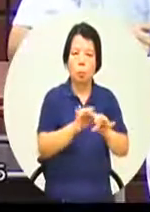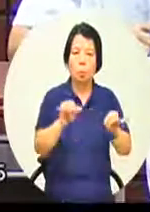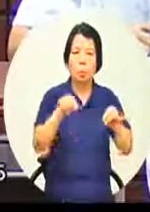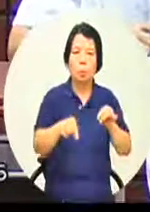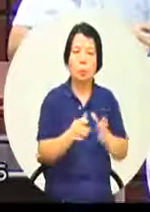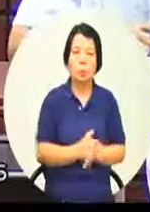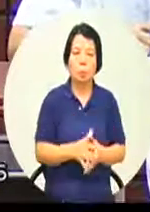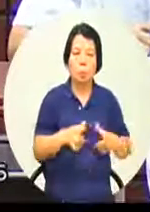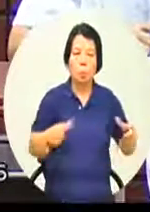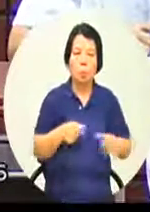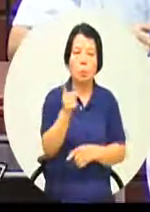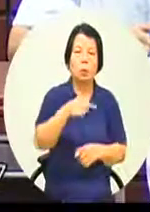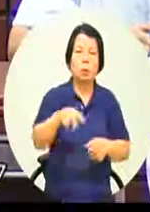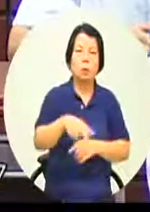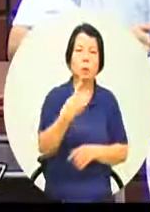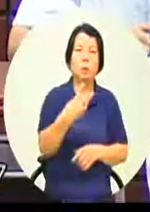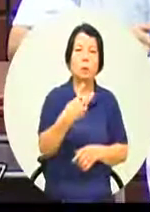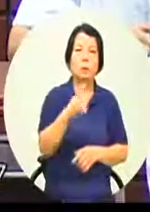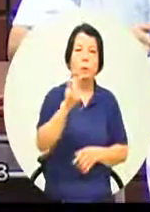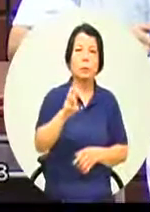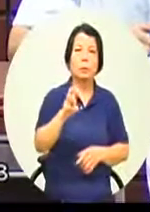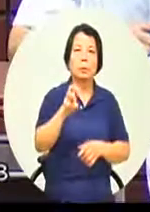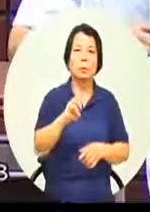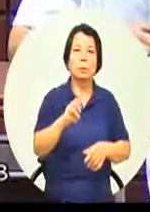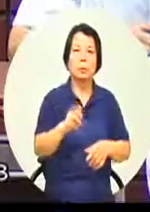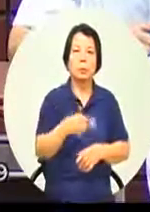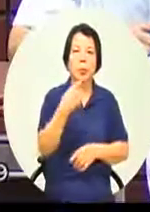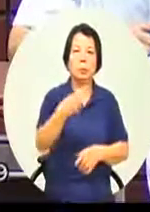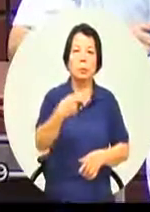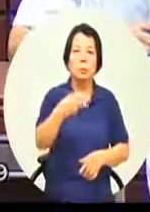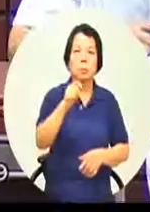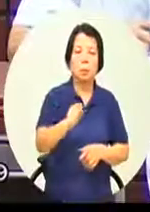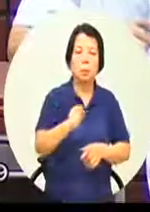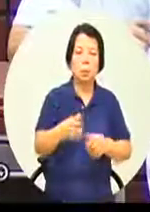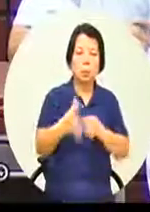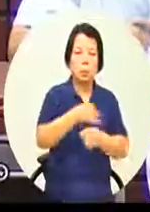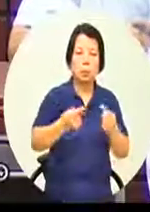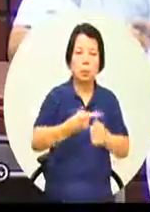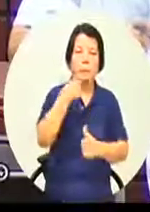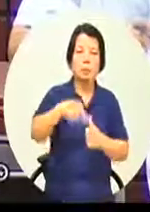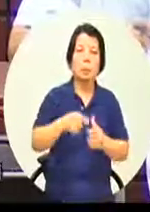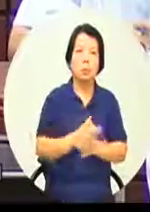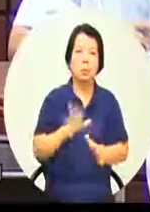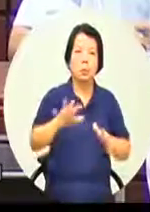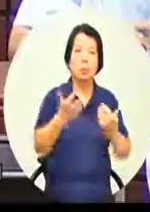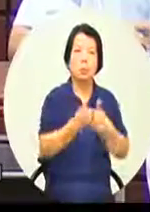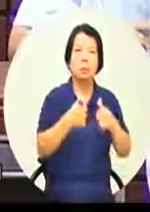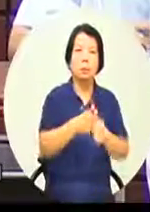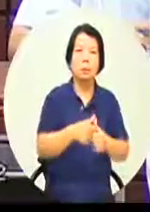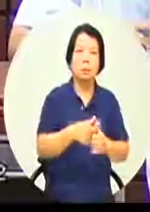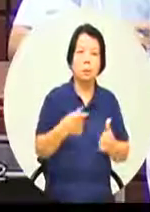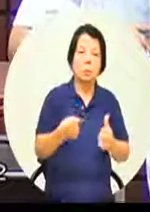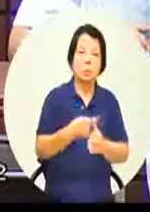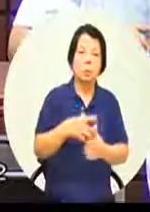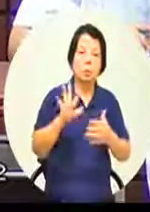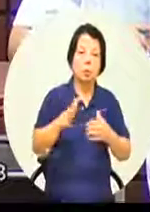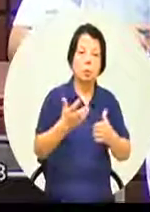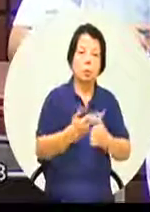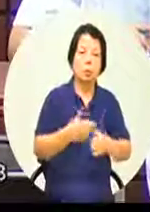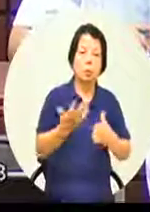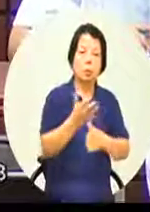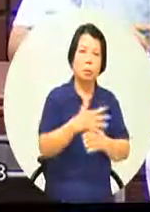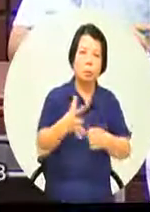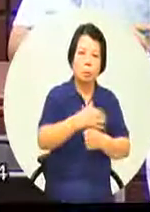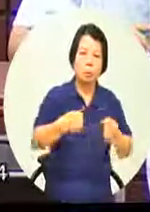前为止1230公顷里面是全国第一位。那我们的有机面积呢是全国第三位，仅输于那个